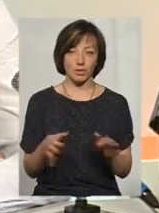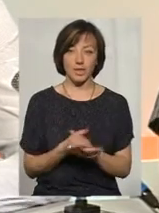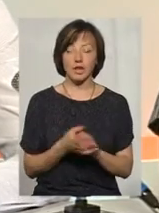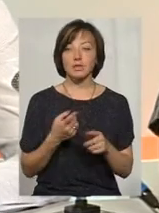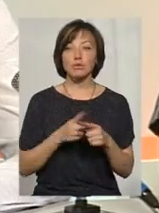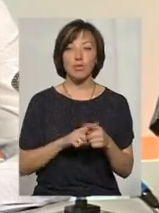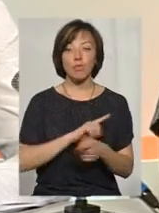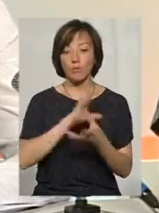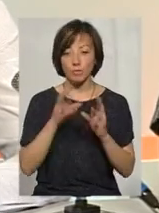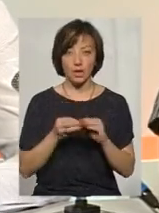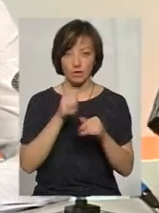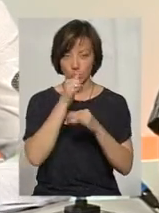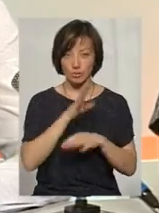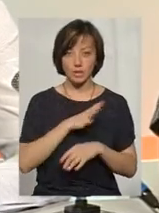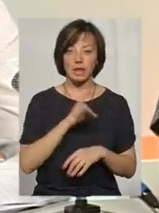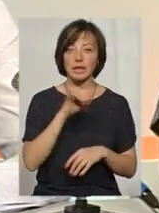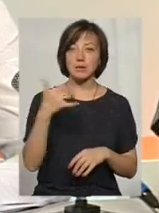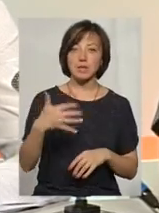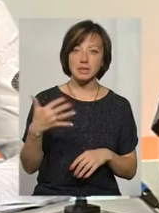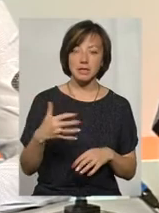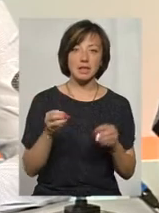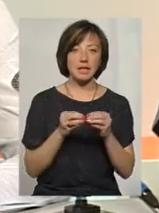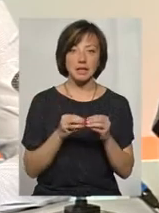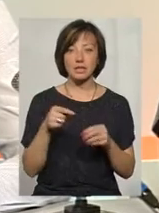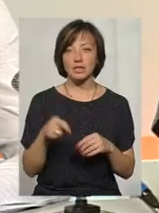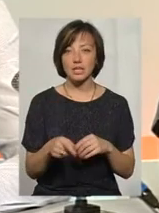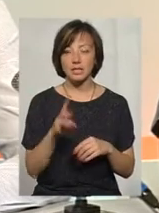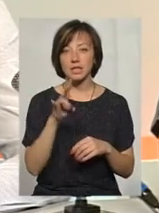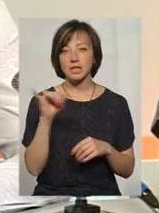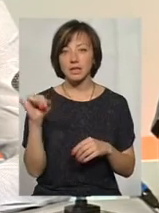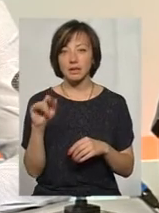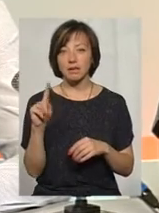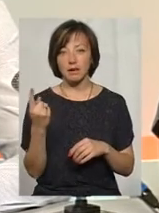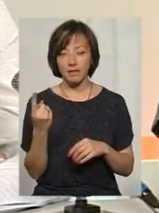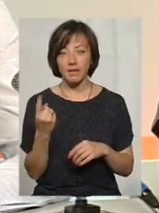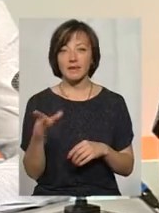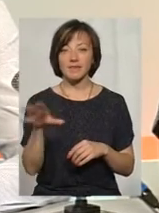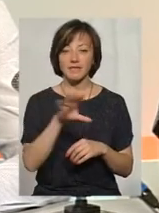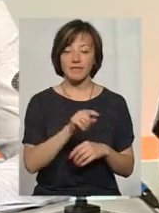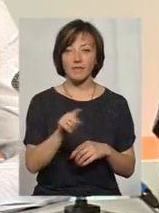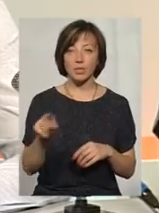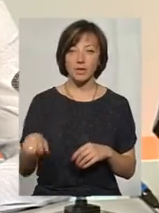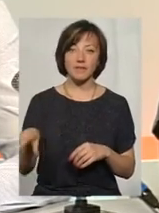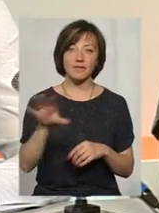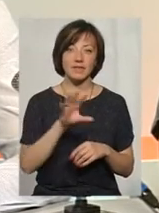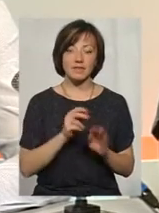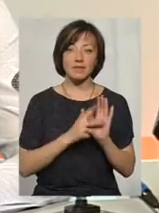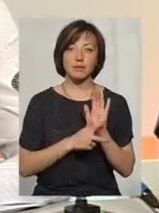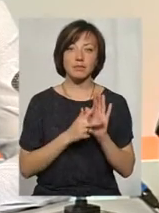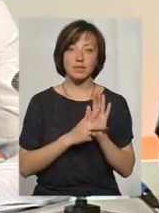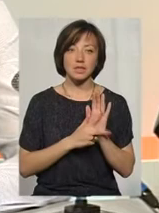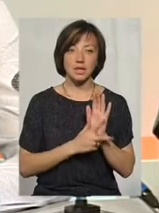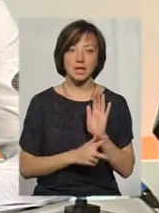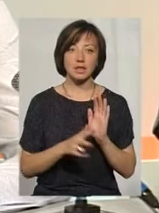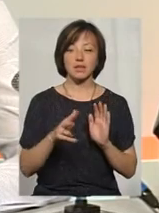в принципі, не може бути. Ні 50 тисяч, ні 10, ні тисячу, ні гривню. Всі вони, всі 80